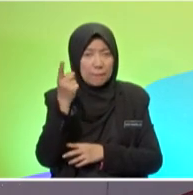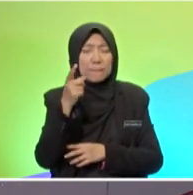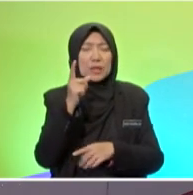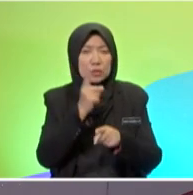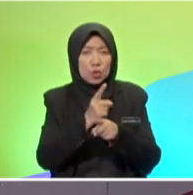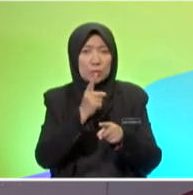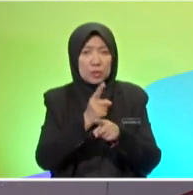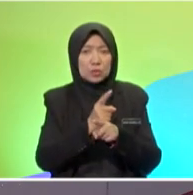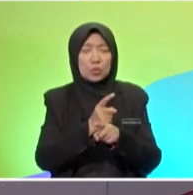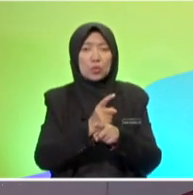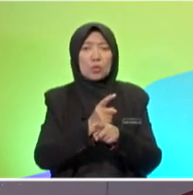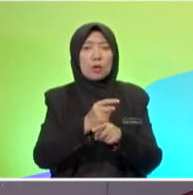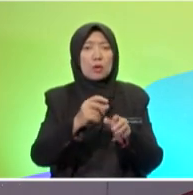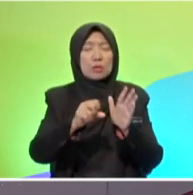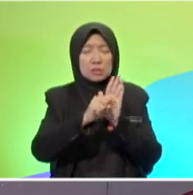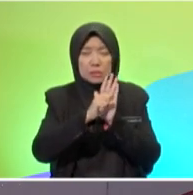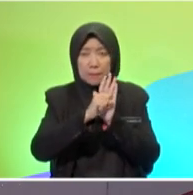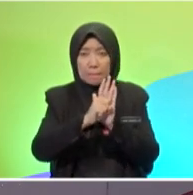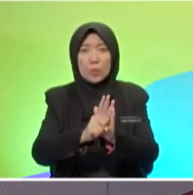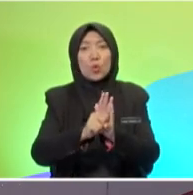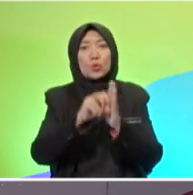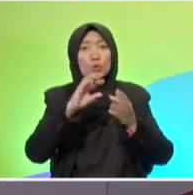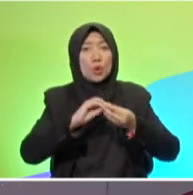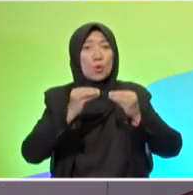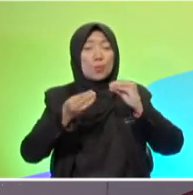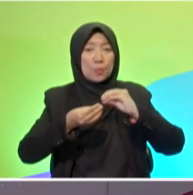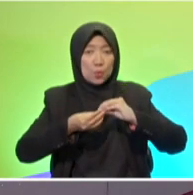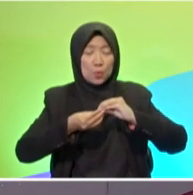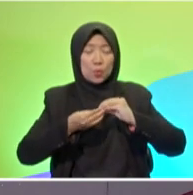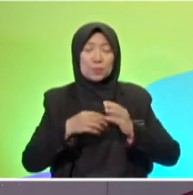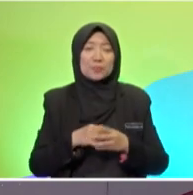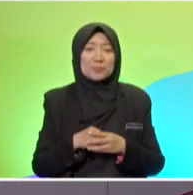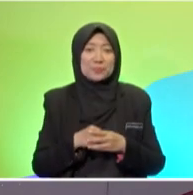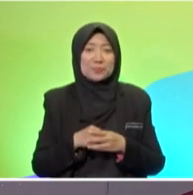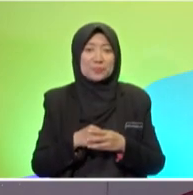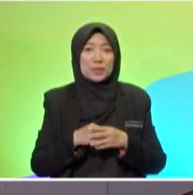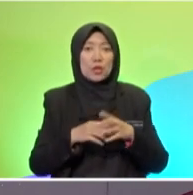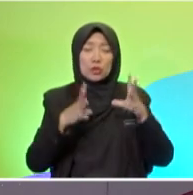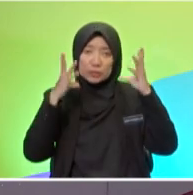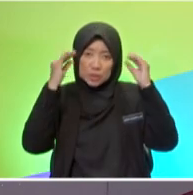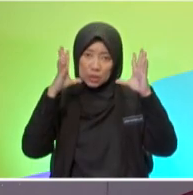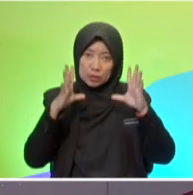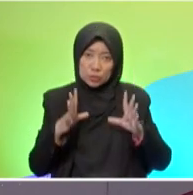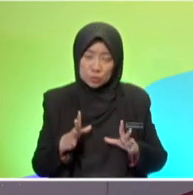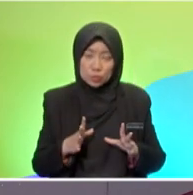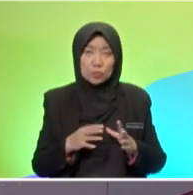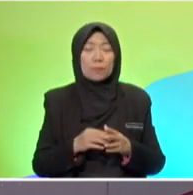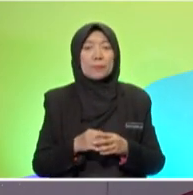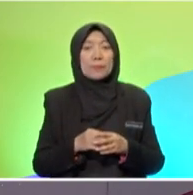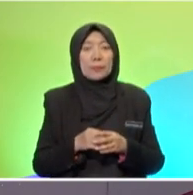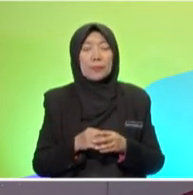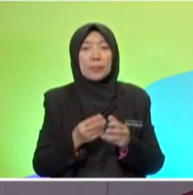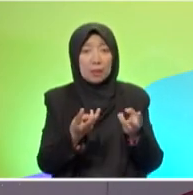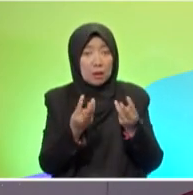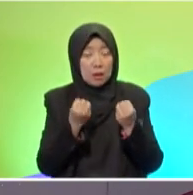Okey, baik. Untuk aktiviti kali ini, saya, cikgu nak minta lagi kakak Mira kita dan